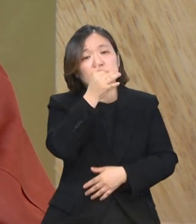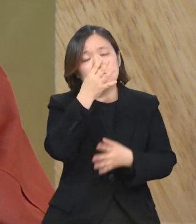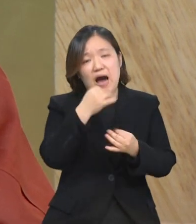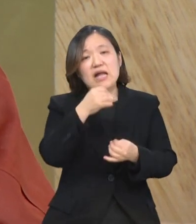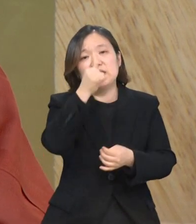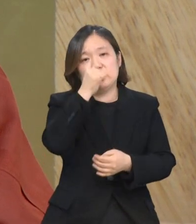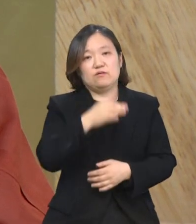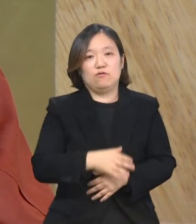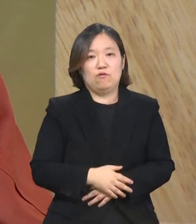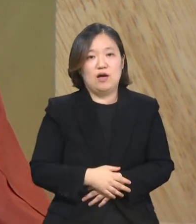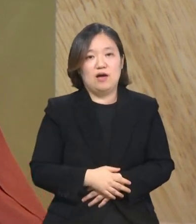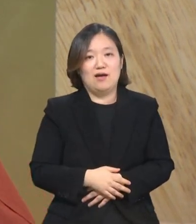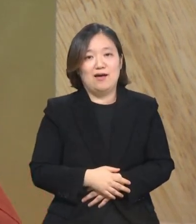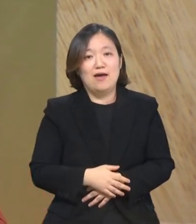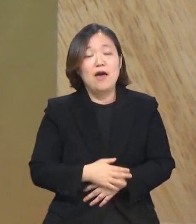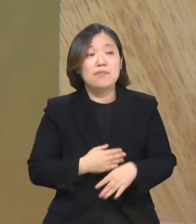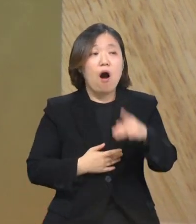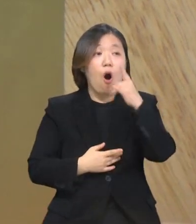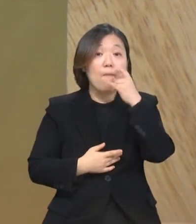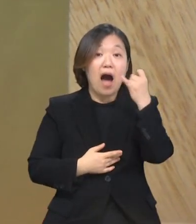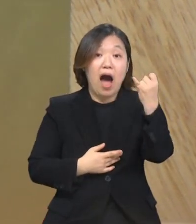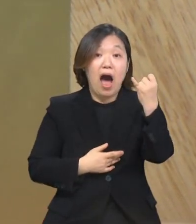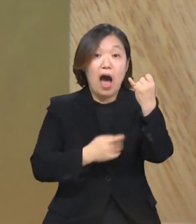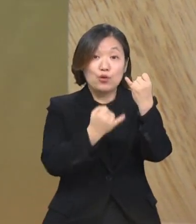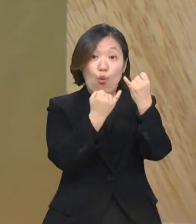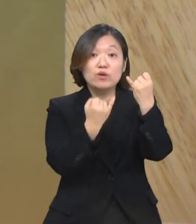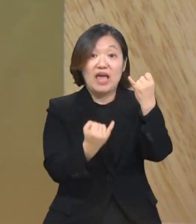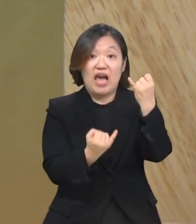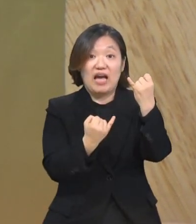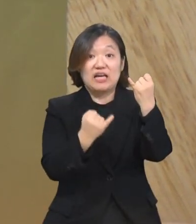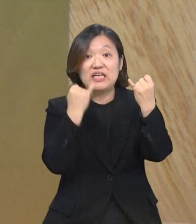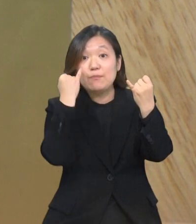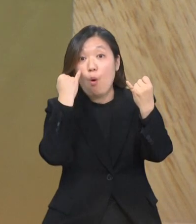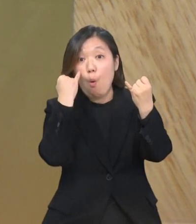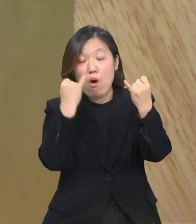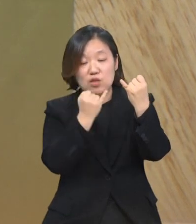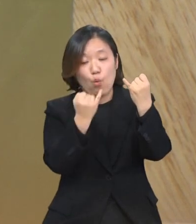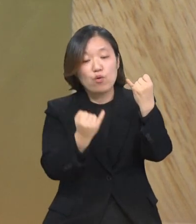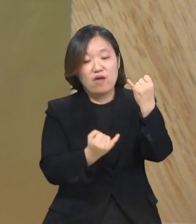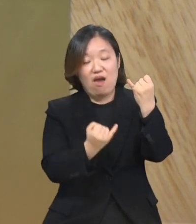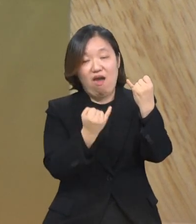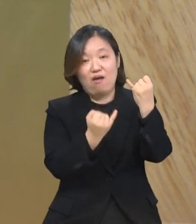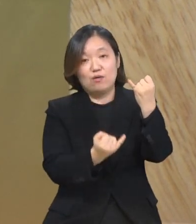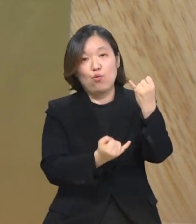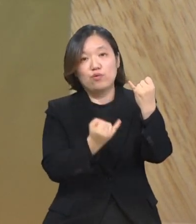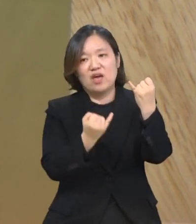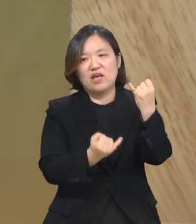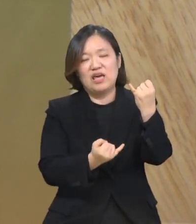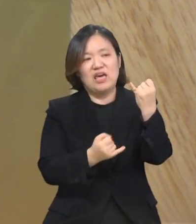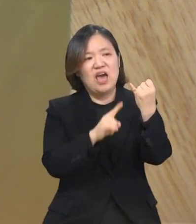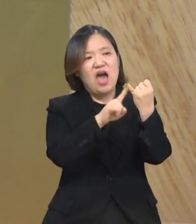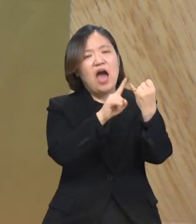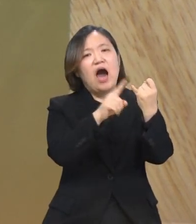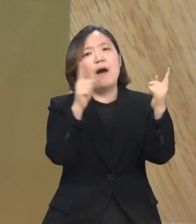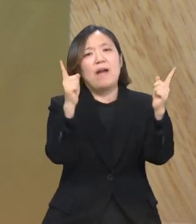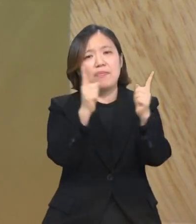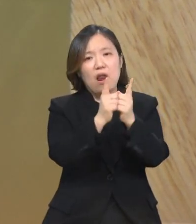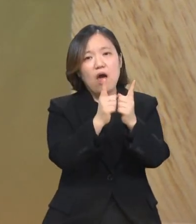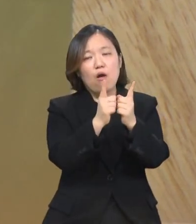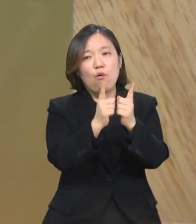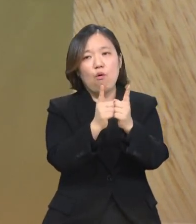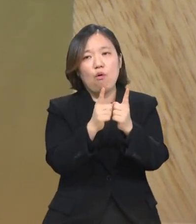있었는데 이모가 엄마 보겠다고 이모가 몇십 미끼를 걸어 가지고